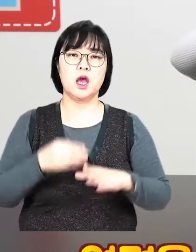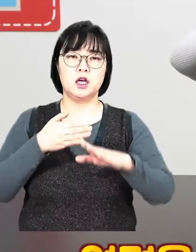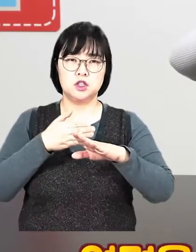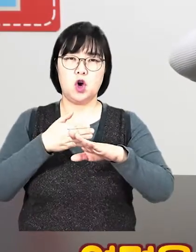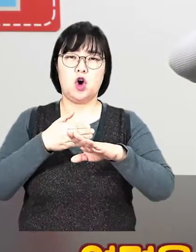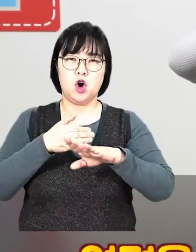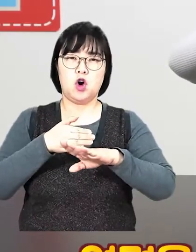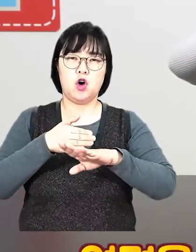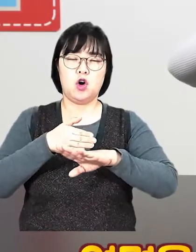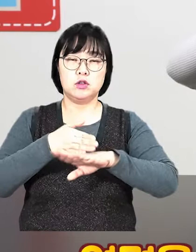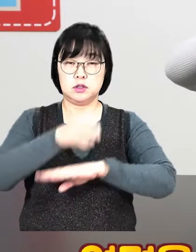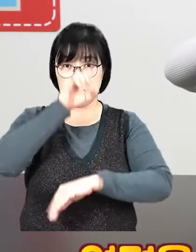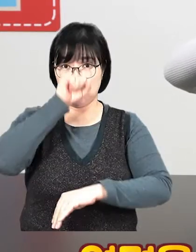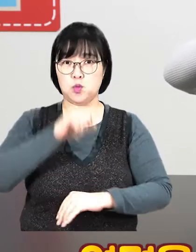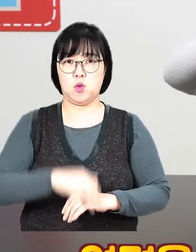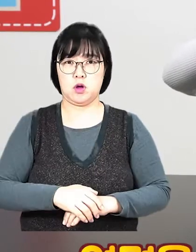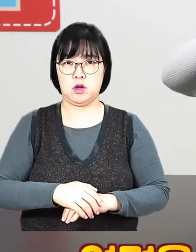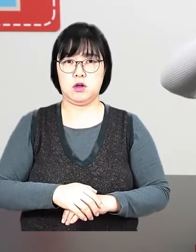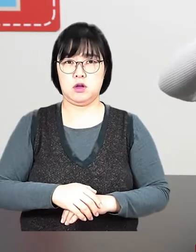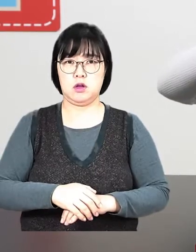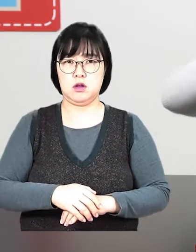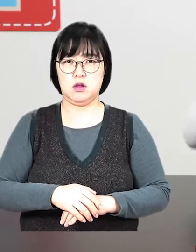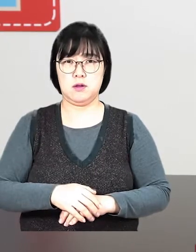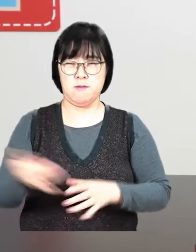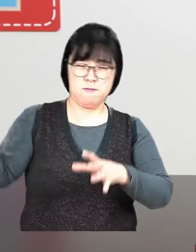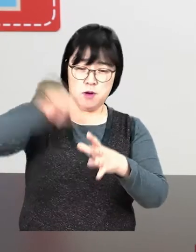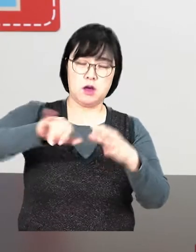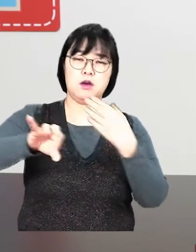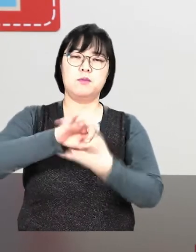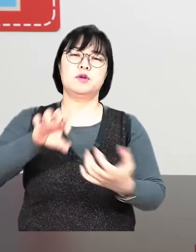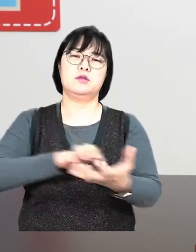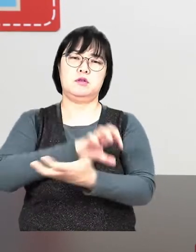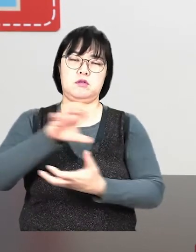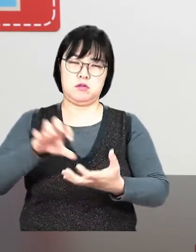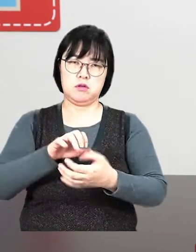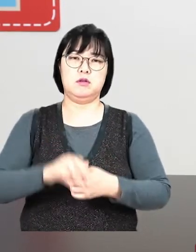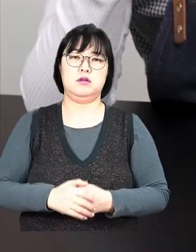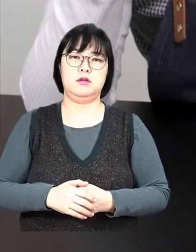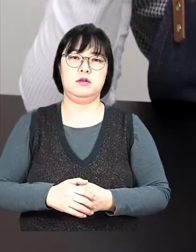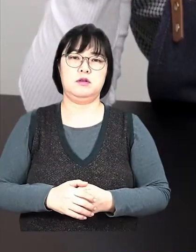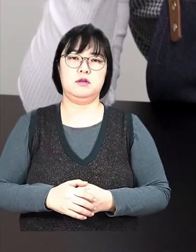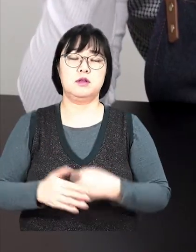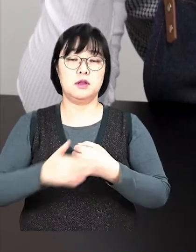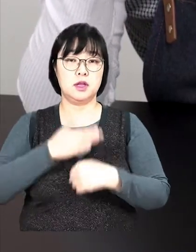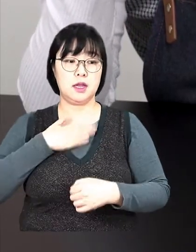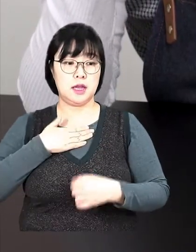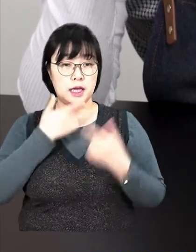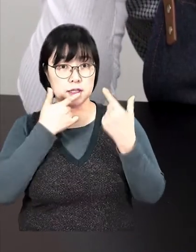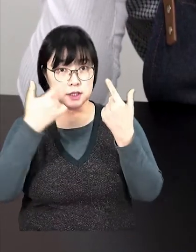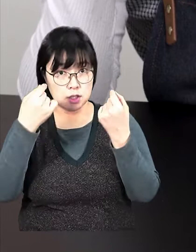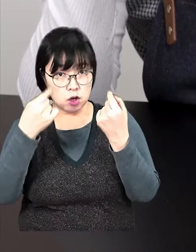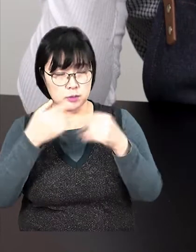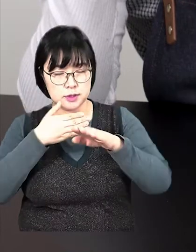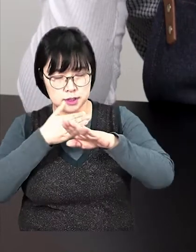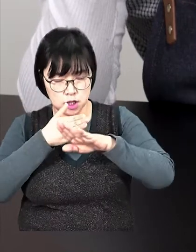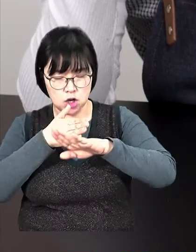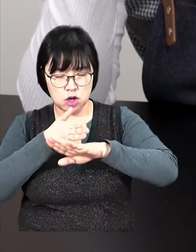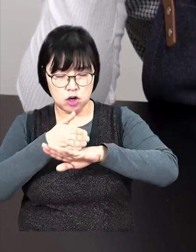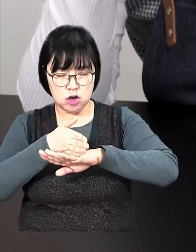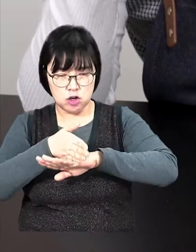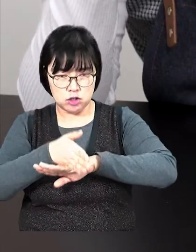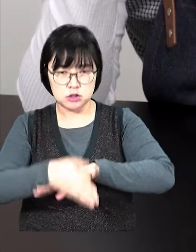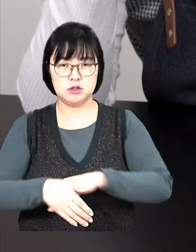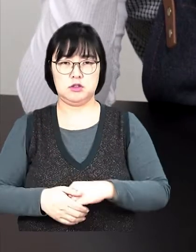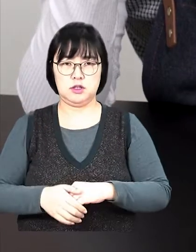옆에 천천히 넣어주는 게 섞이지 않고 탑을 쌓을 수 있어요. 자 선생님이 것처럼 천천히